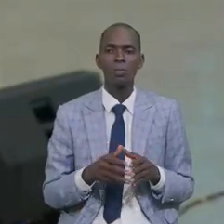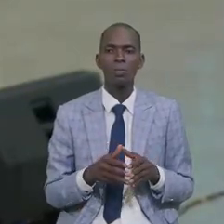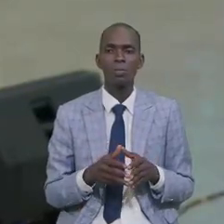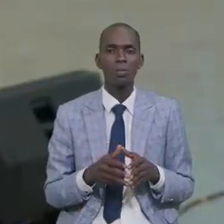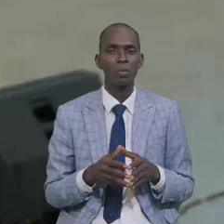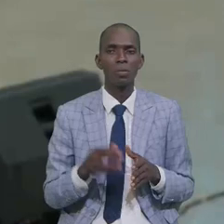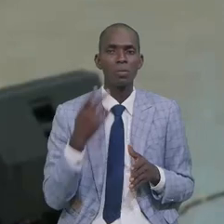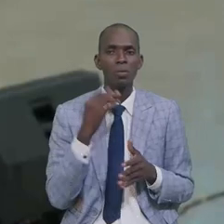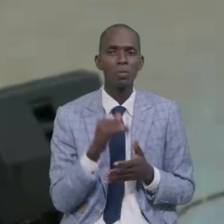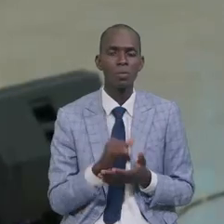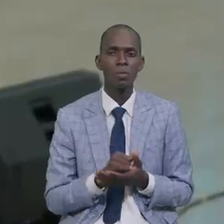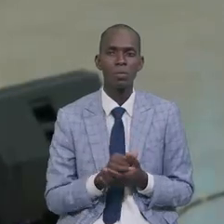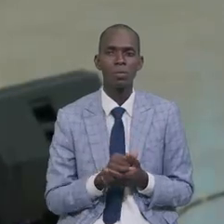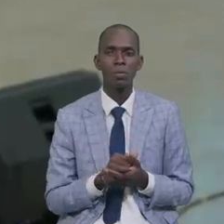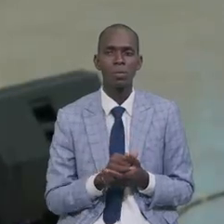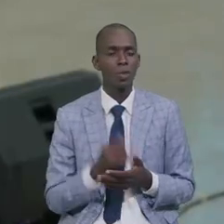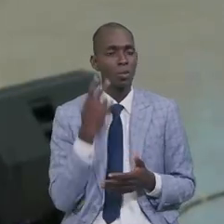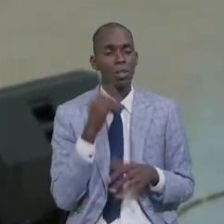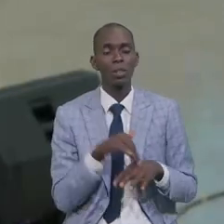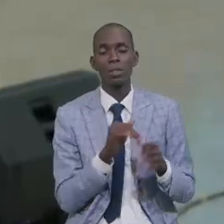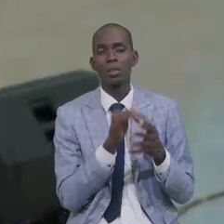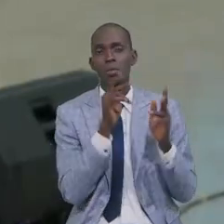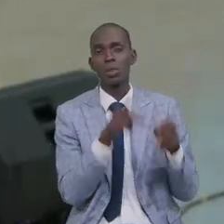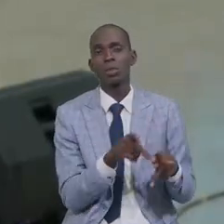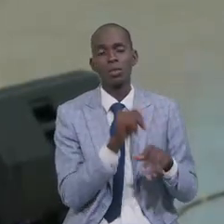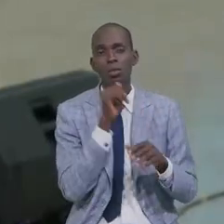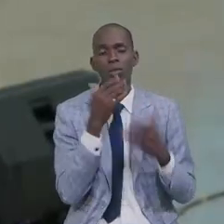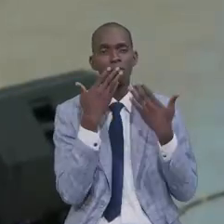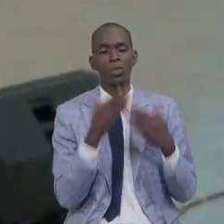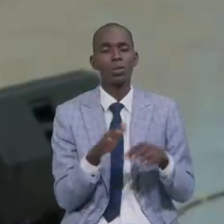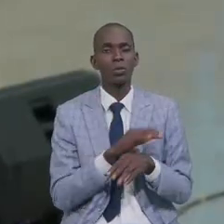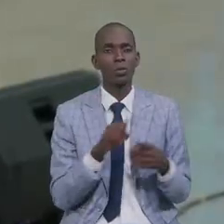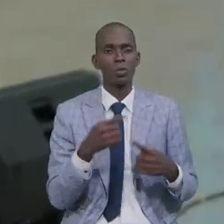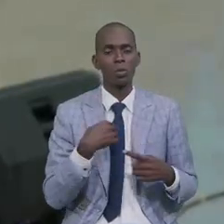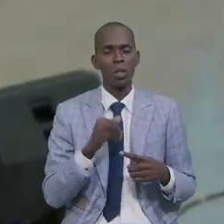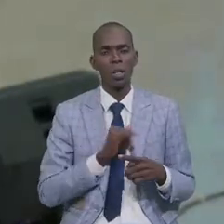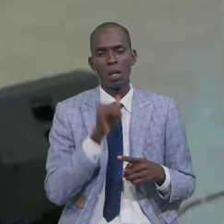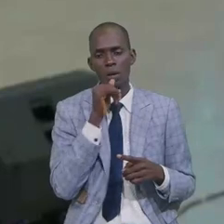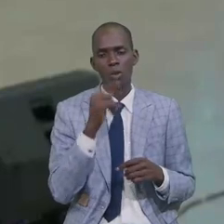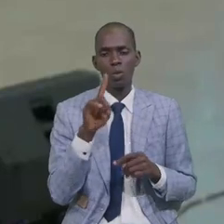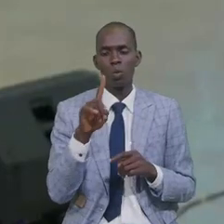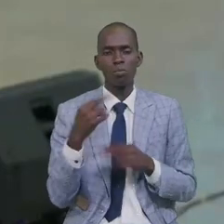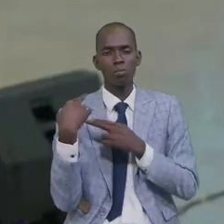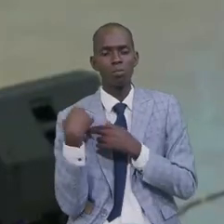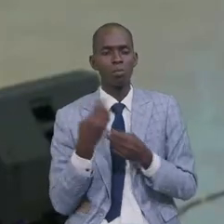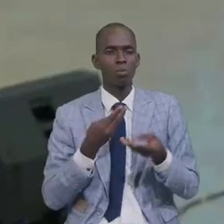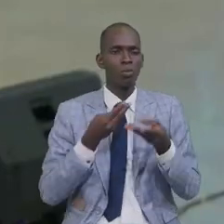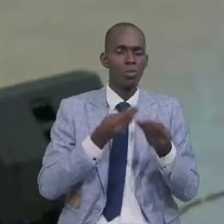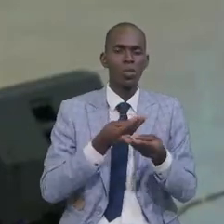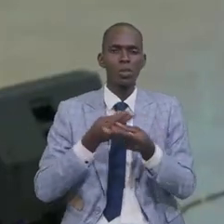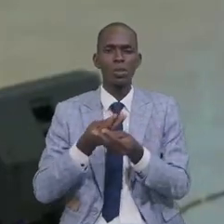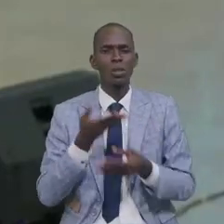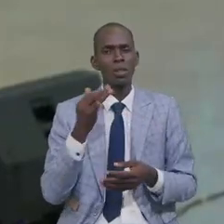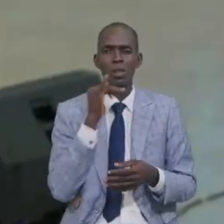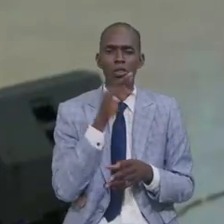en disant, regardez, l'ingrat là, c'est moi qui le nourris, c'est moi qui le donne ceci ou cela. Il n'y a